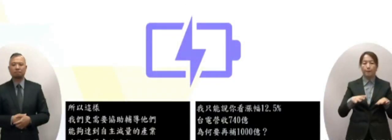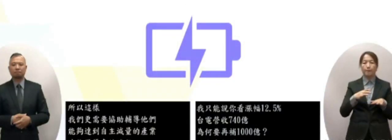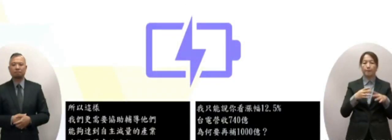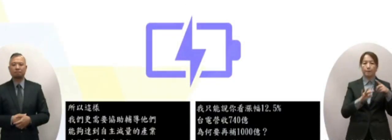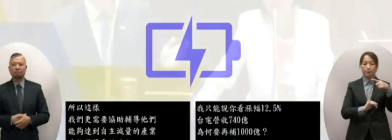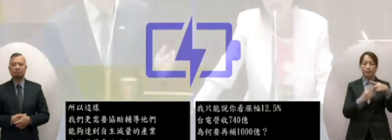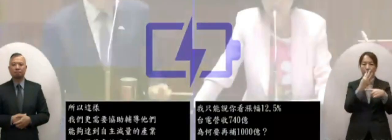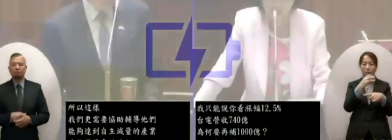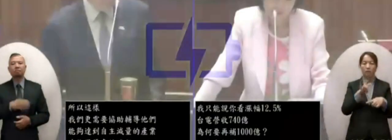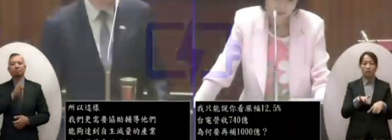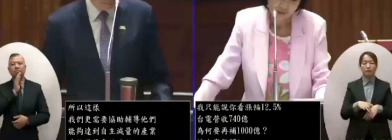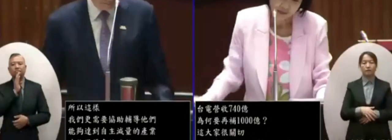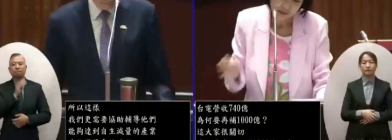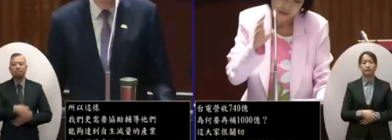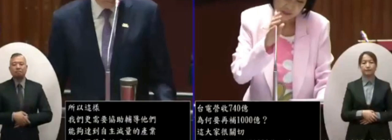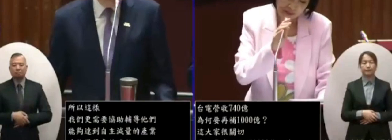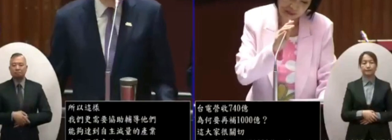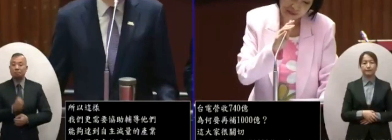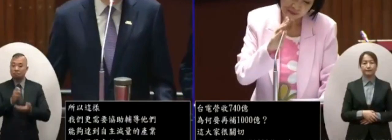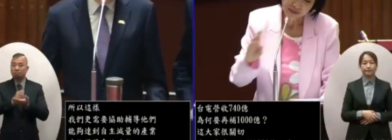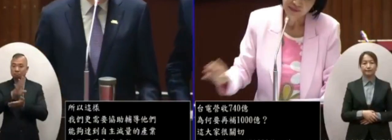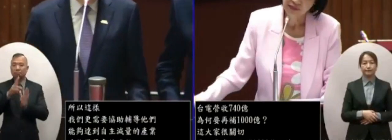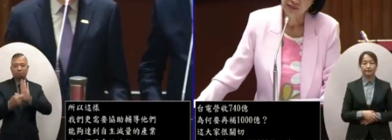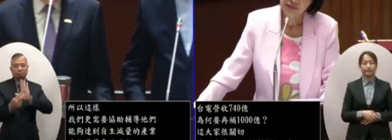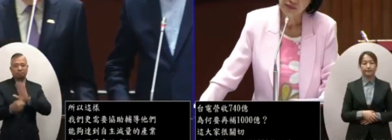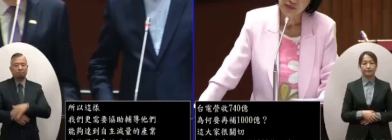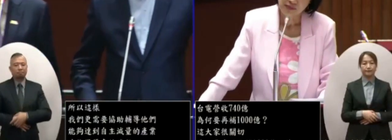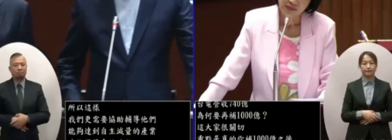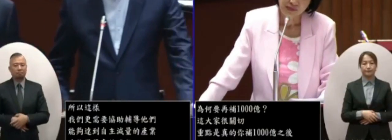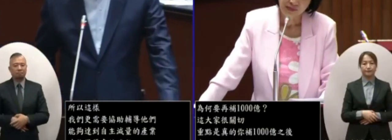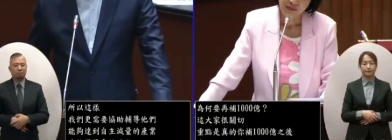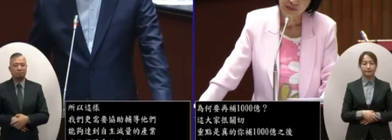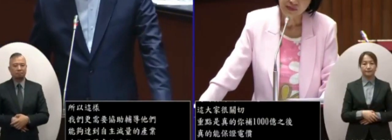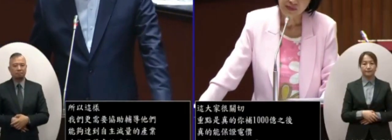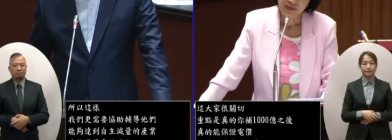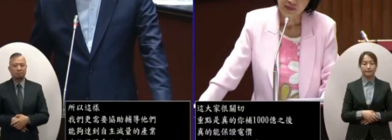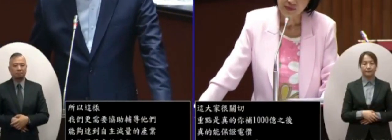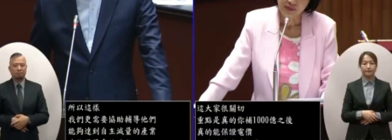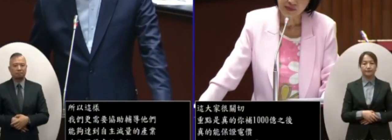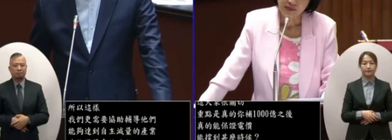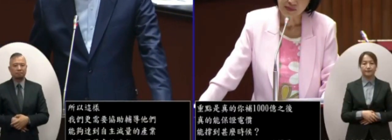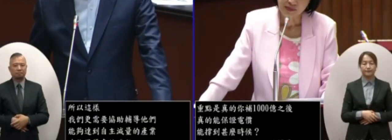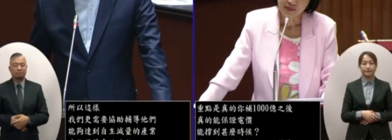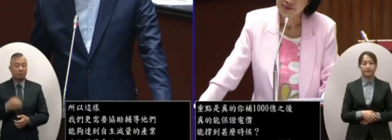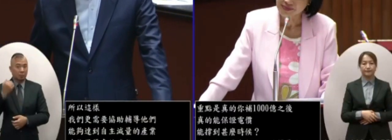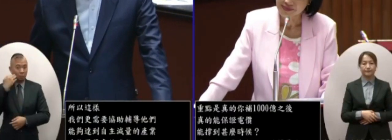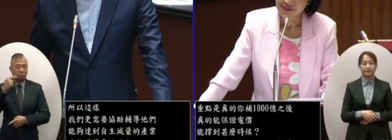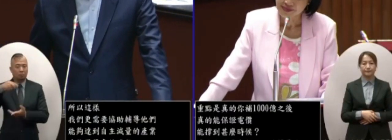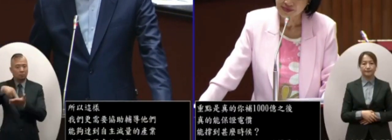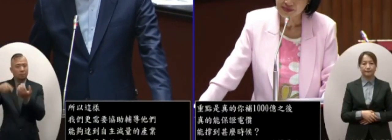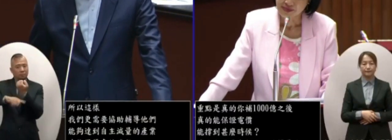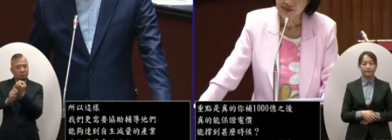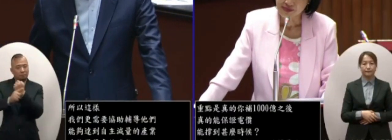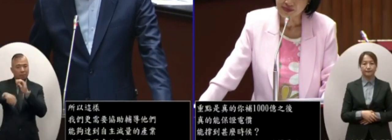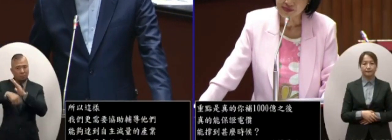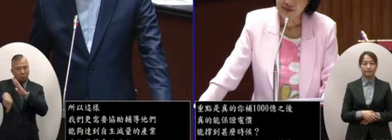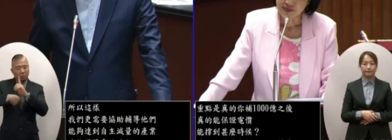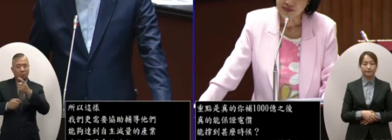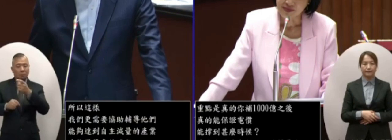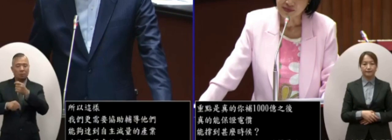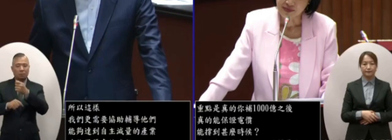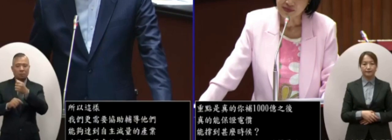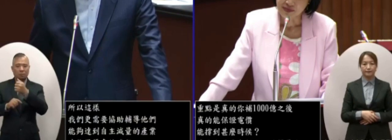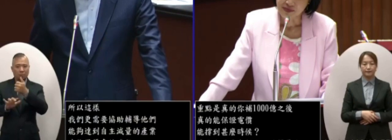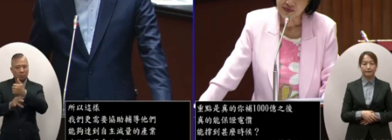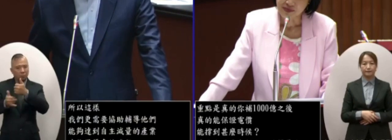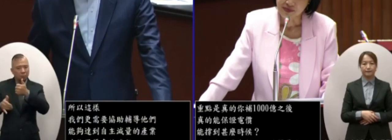啊、报告委员，如果说我们能够得到这个。啊，大院啊，各位委员的这个支持，然后我们可以改